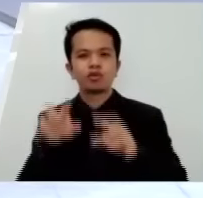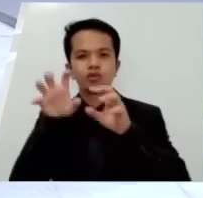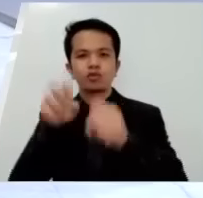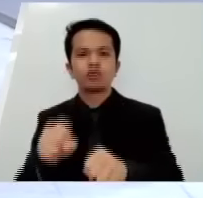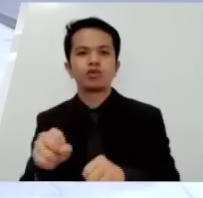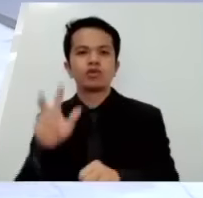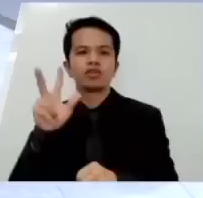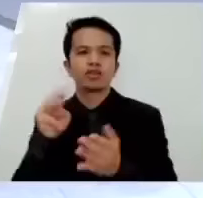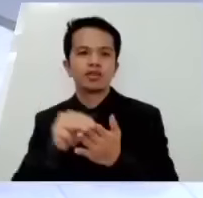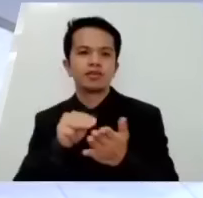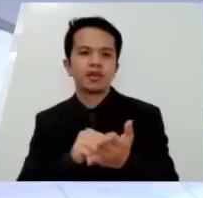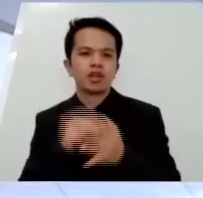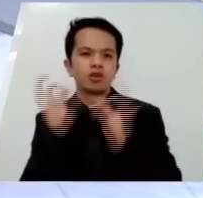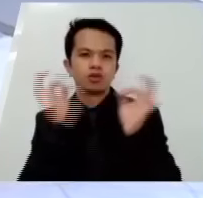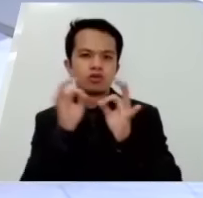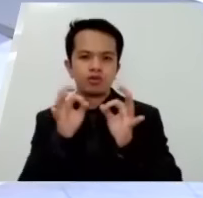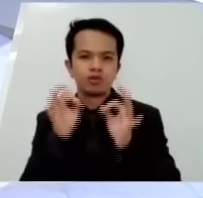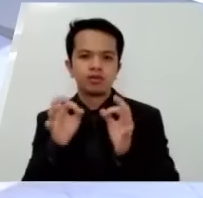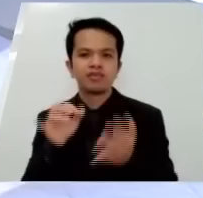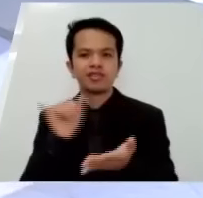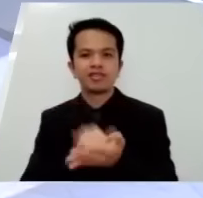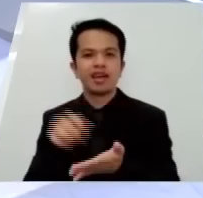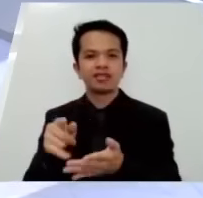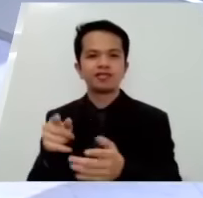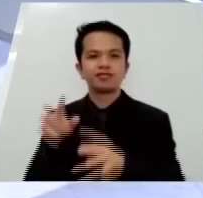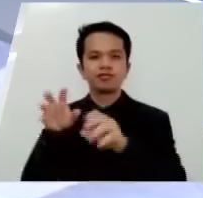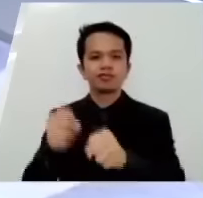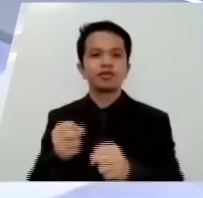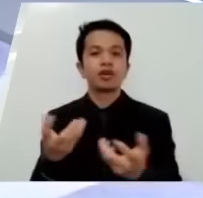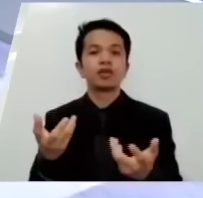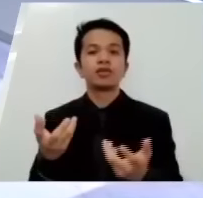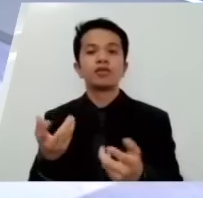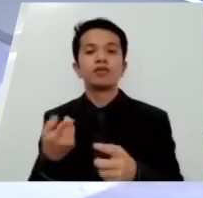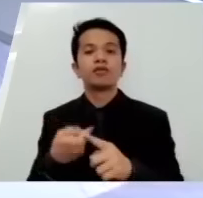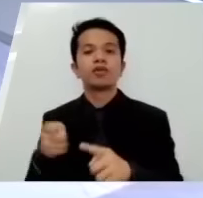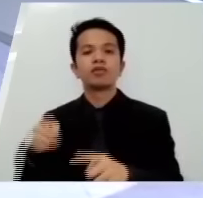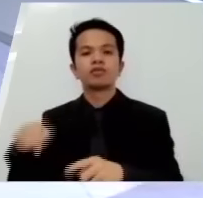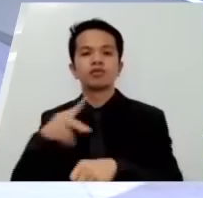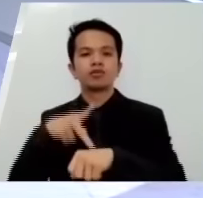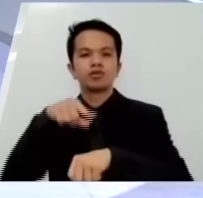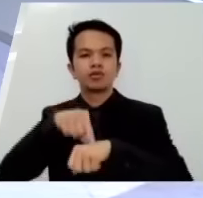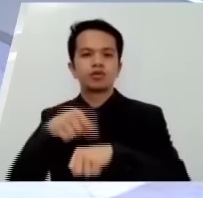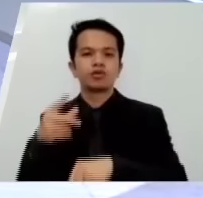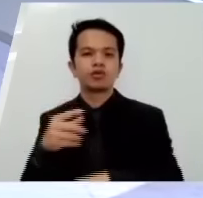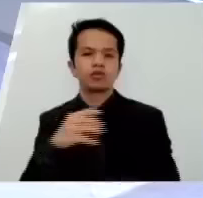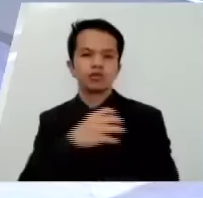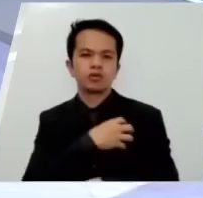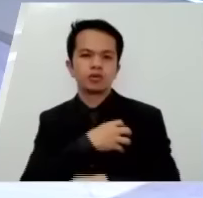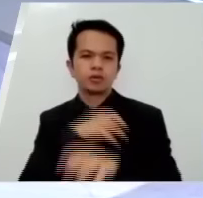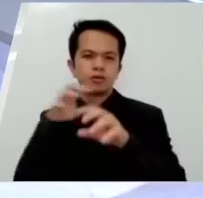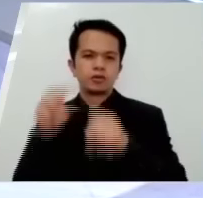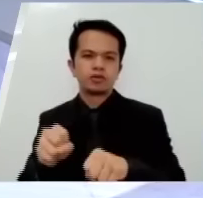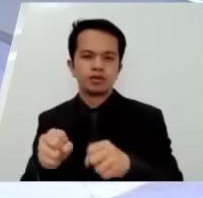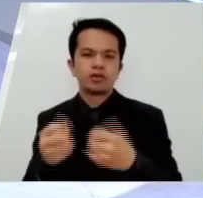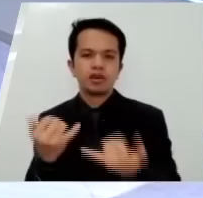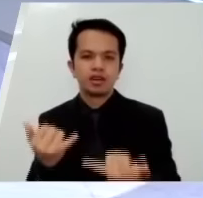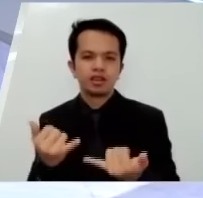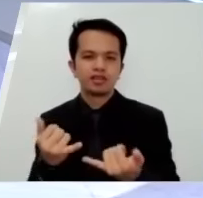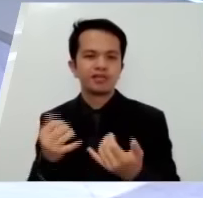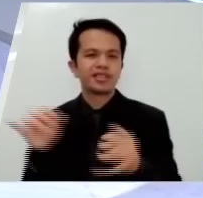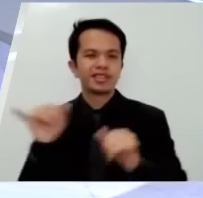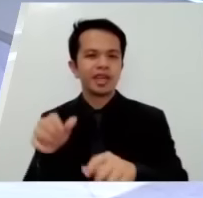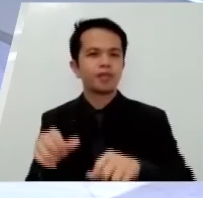kahapon ayon sa PNP. Sa hiwalay ng mga operasyon kanina, mahigit 3 milyong piso halaga ng shabu ang kinumpiska sa